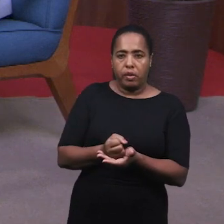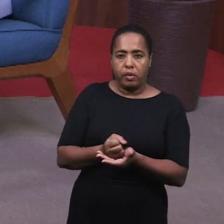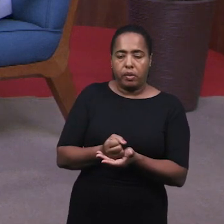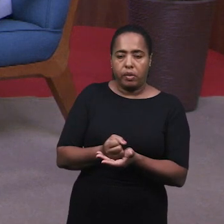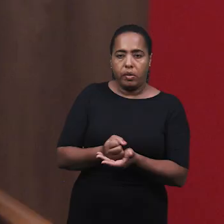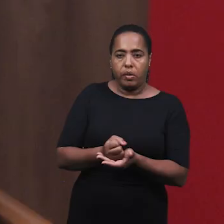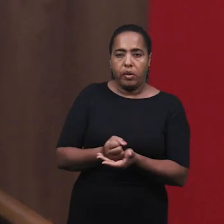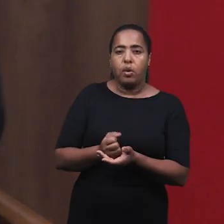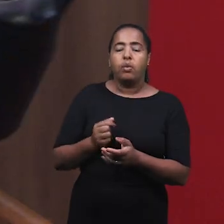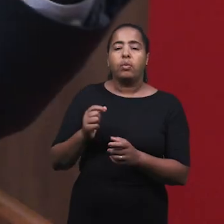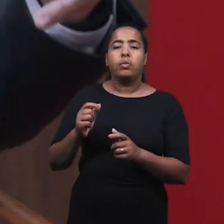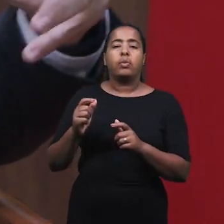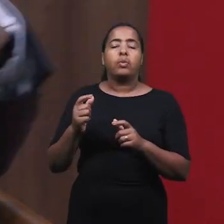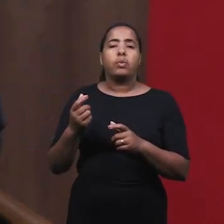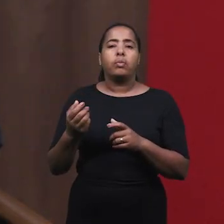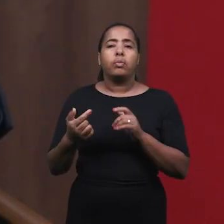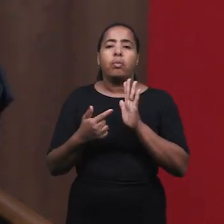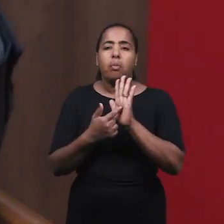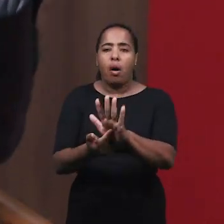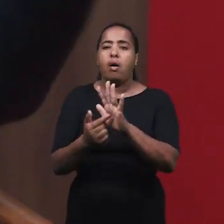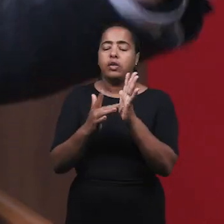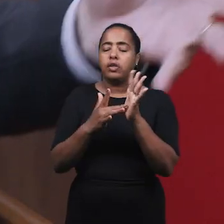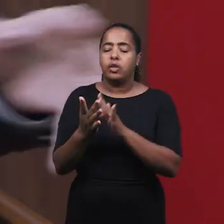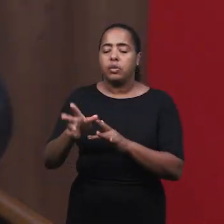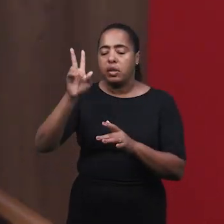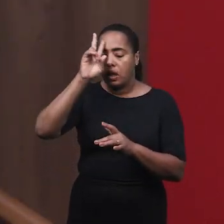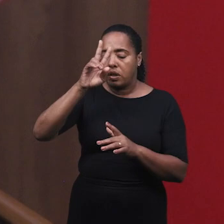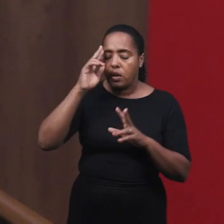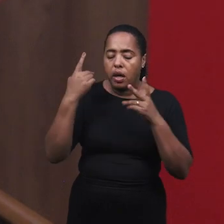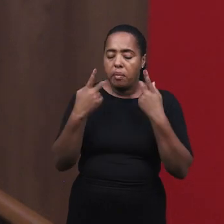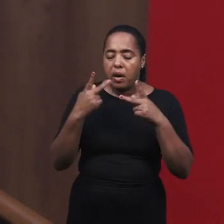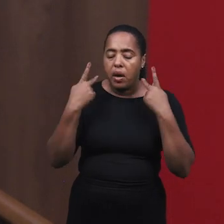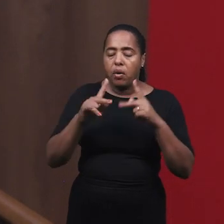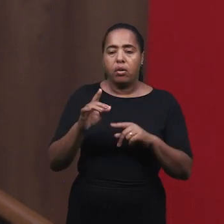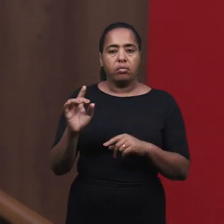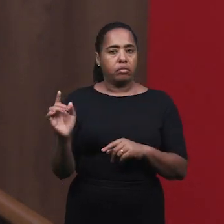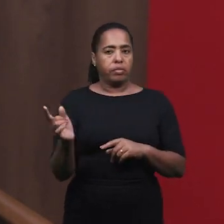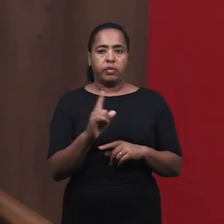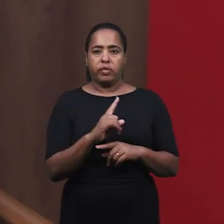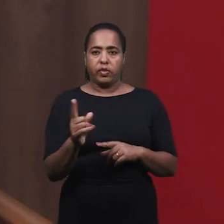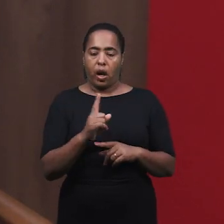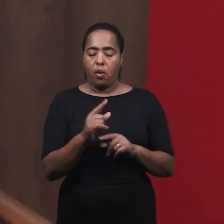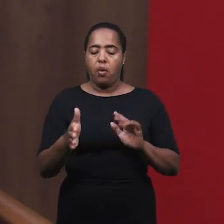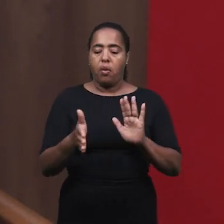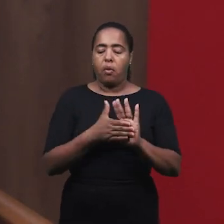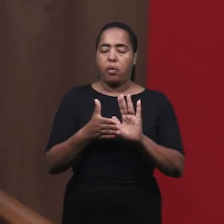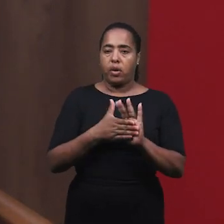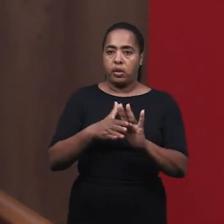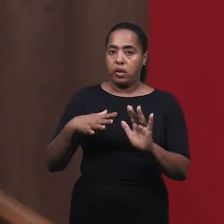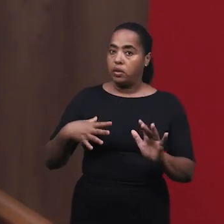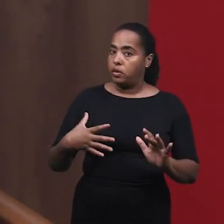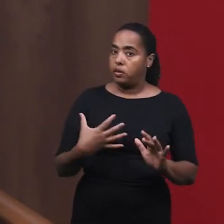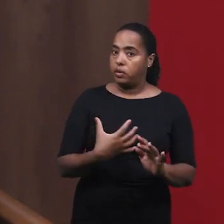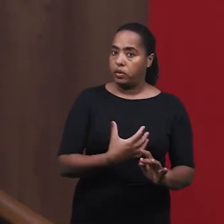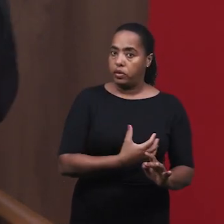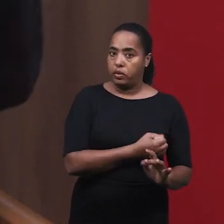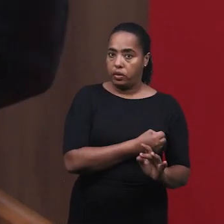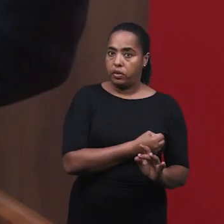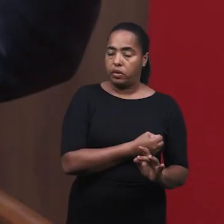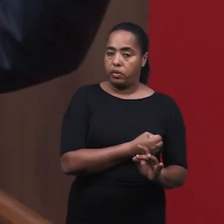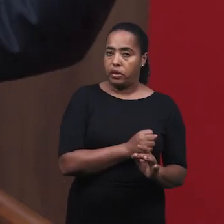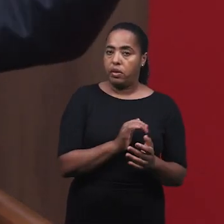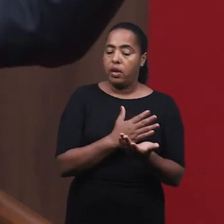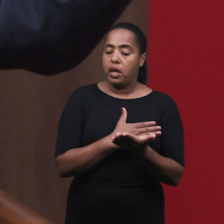C'est où Jésus a son histoire, où il est venu, il a prêché. Non. Le projet de